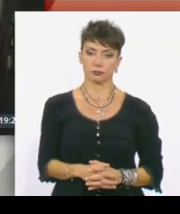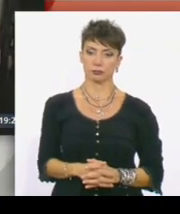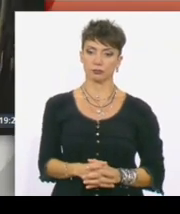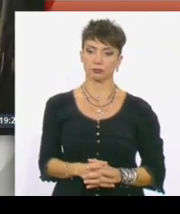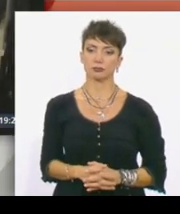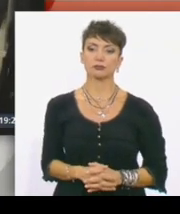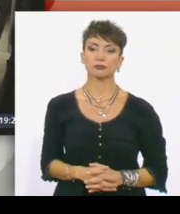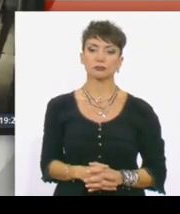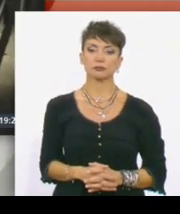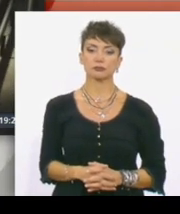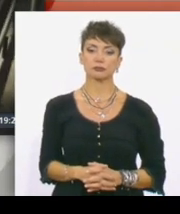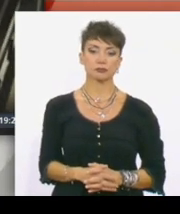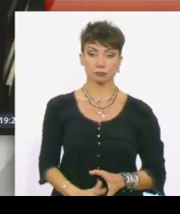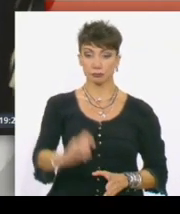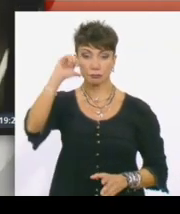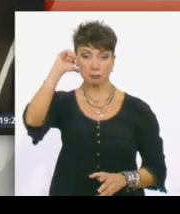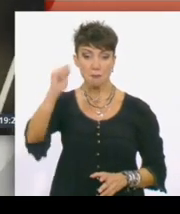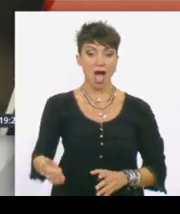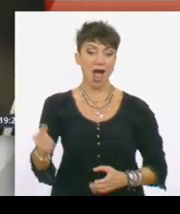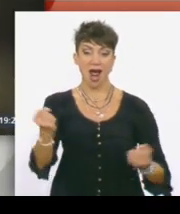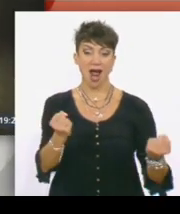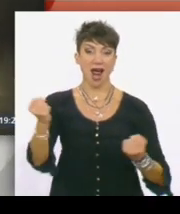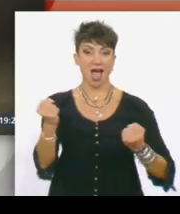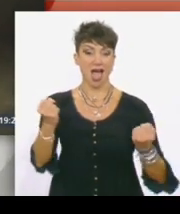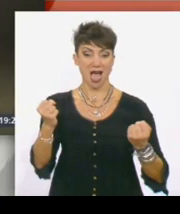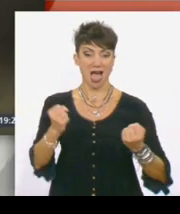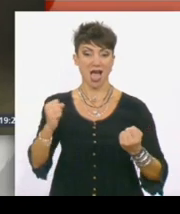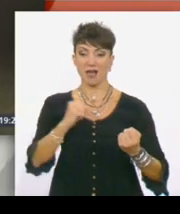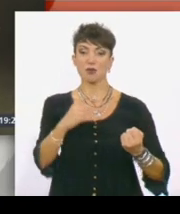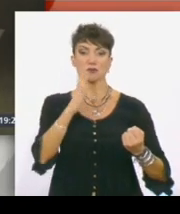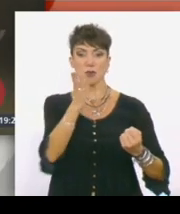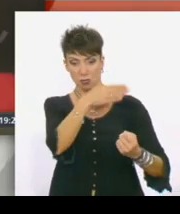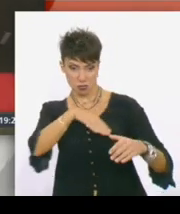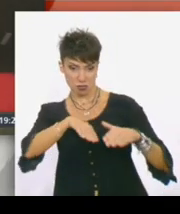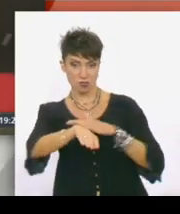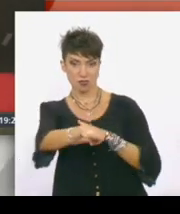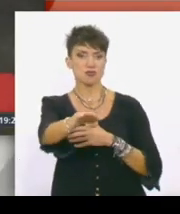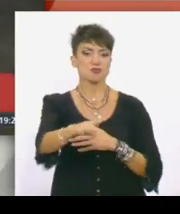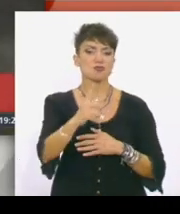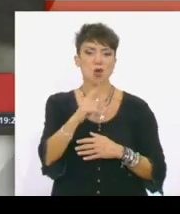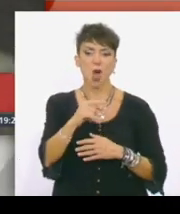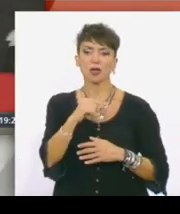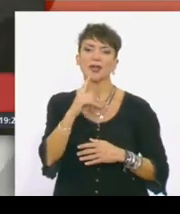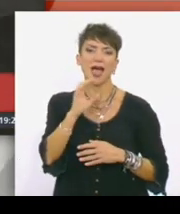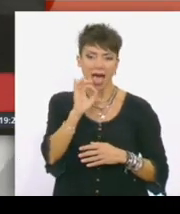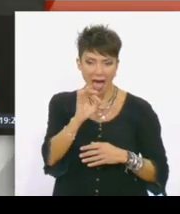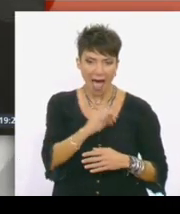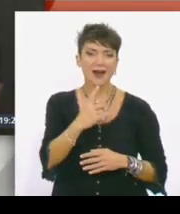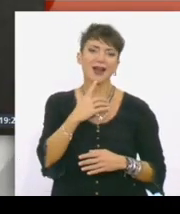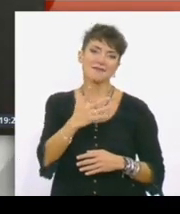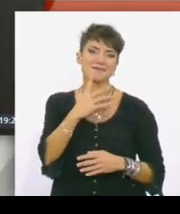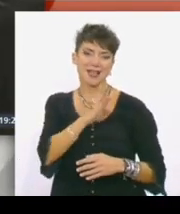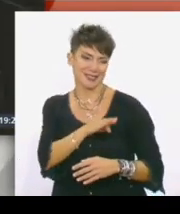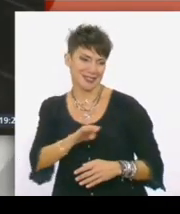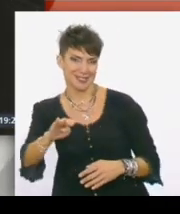Το μαύρο αυτοκίνητο που οδηγούσε ο 80χρονος τρίβει από την οδό Καλύμνου και κατευθύνεται στη Λεωφόρο Βουλιαγμένης. Αντί να μπει στο ρεύμα ανόδου, εισέρχεται με ταχύτητα